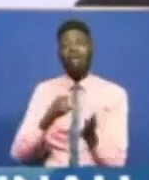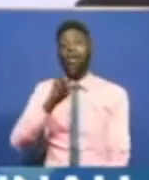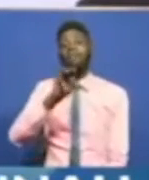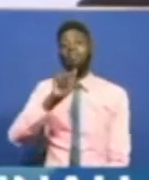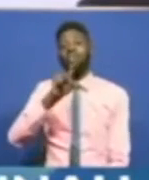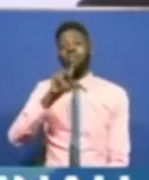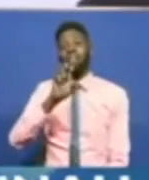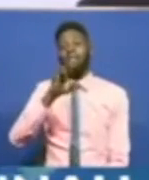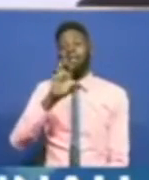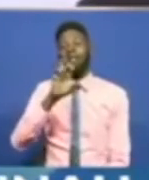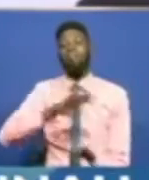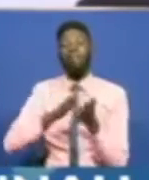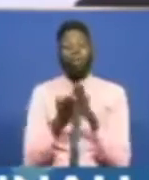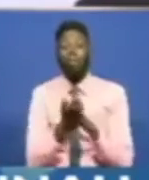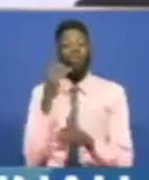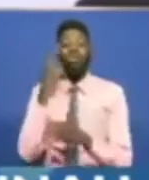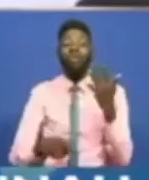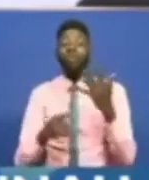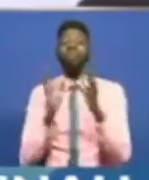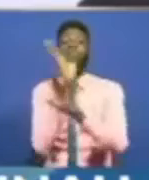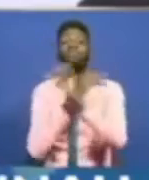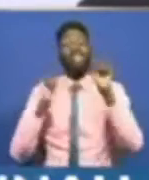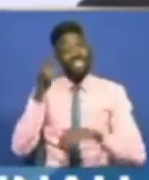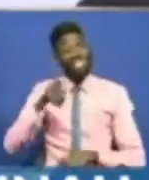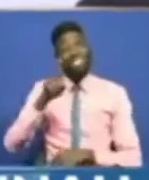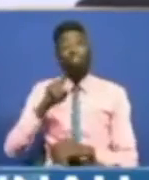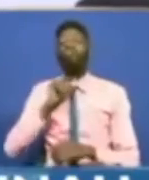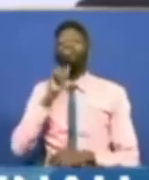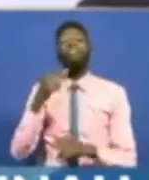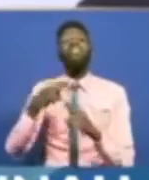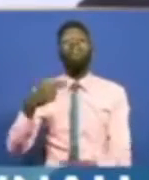wa Kenya. Au si masaa hasla? Sani mahasla?